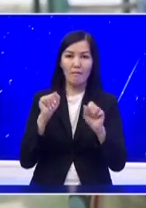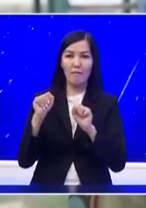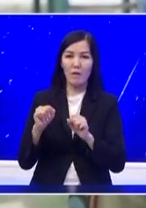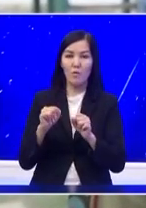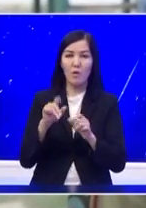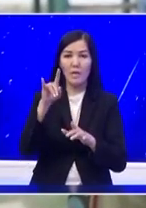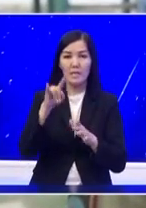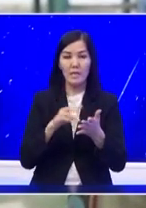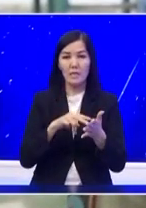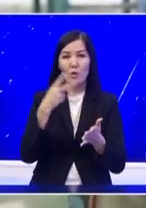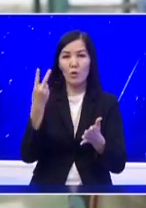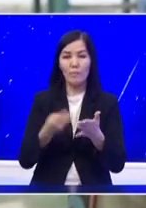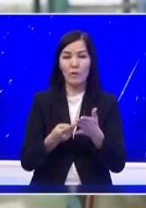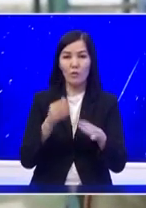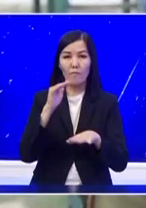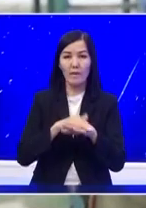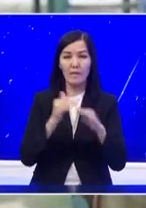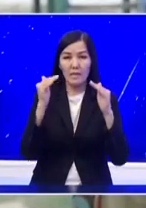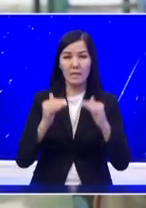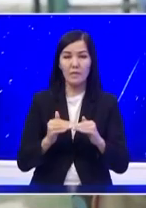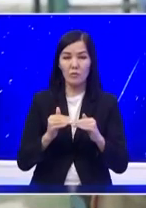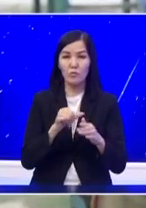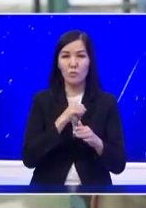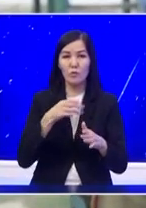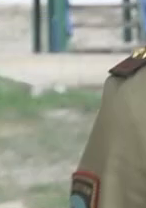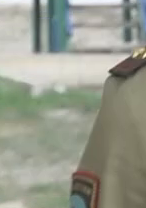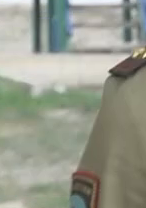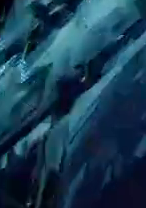құлап кету фактілерін азайту үшін өздері тікелей жауапты.